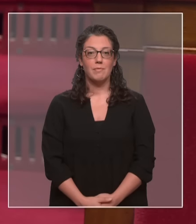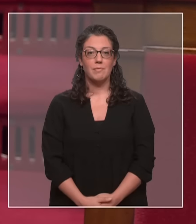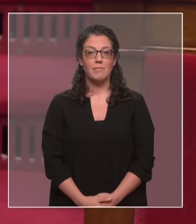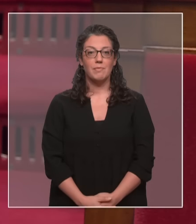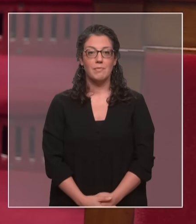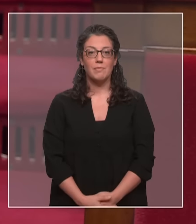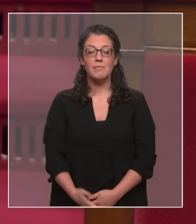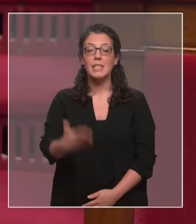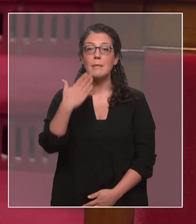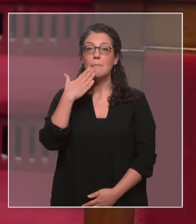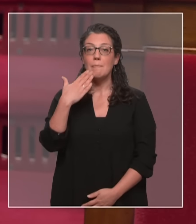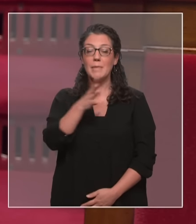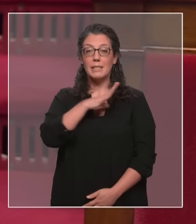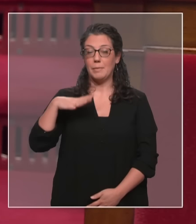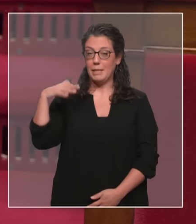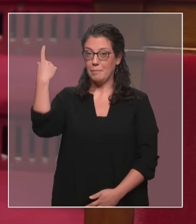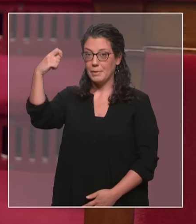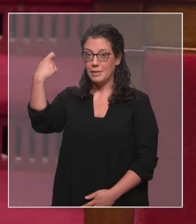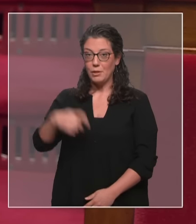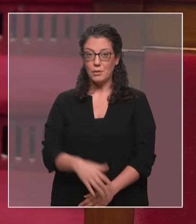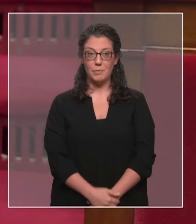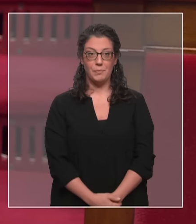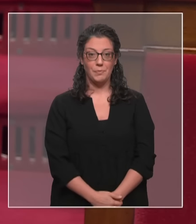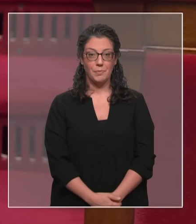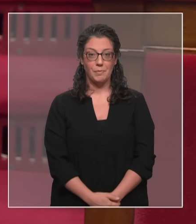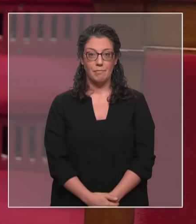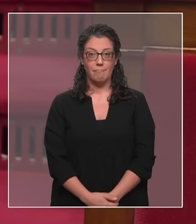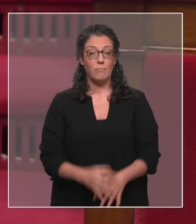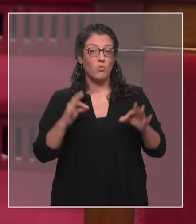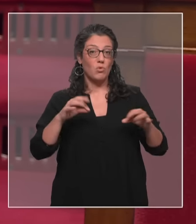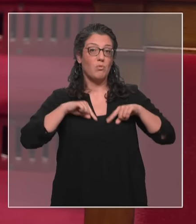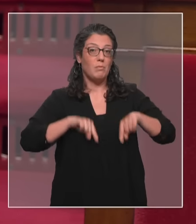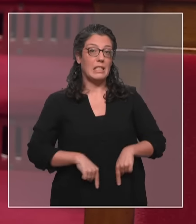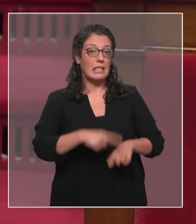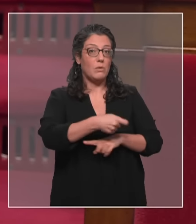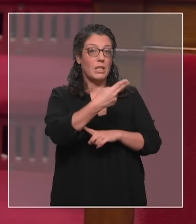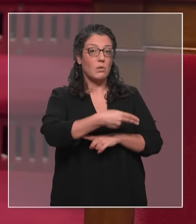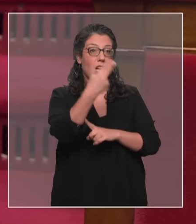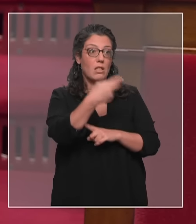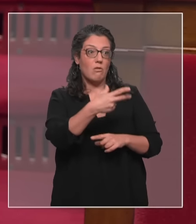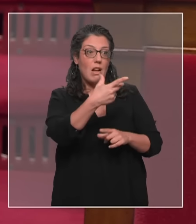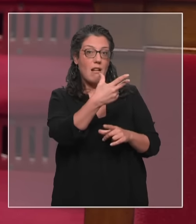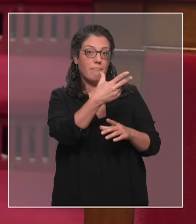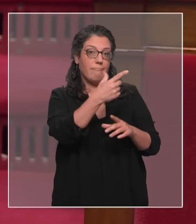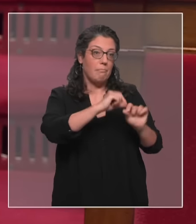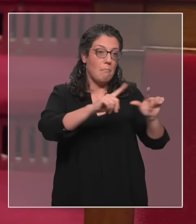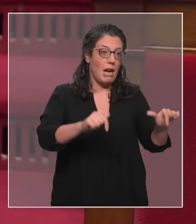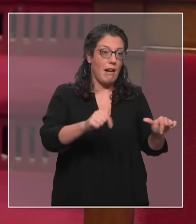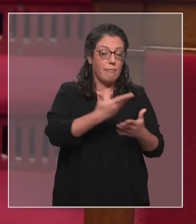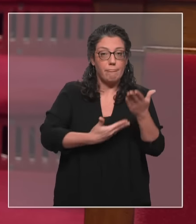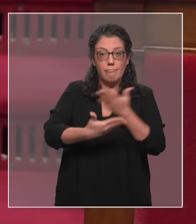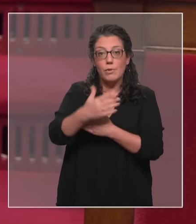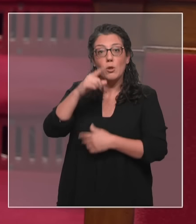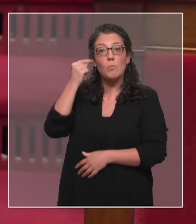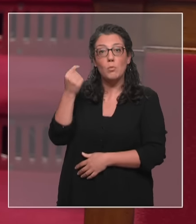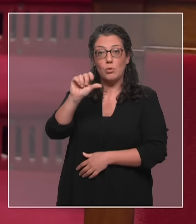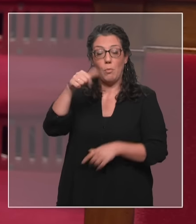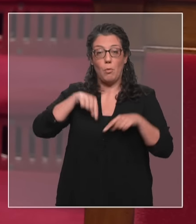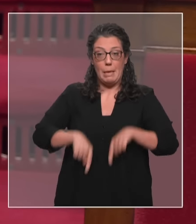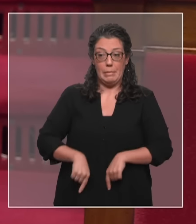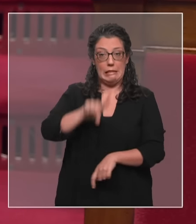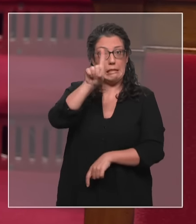Merci, Madame la Présidente. En l'absence de la ministre de l'Éducation nationale, je vais adresser ma question à vous, Monsieur le Premier